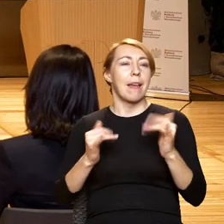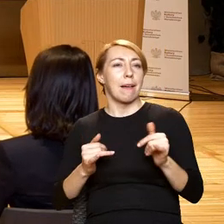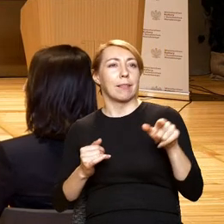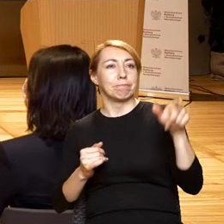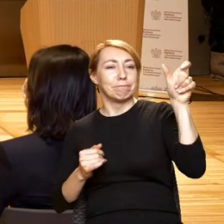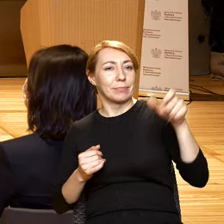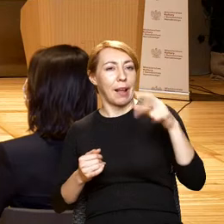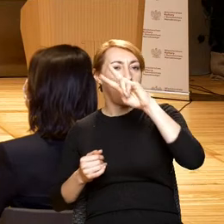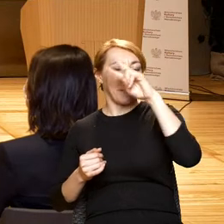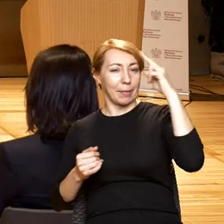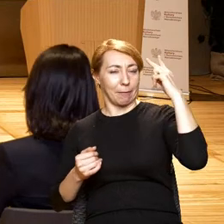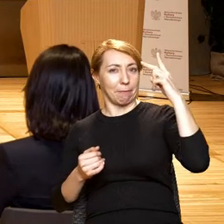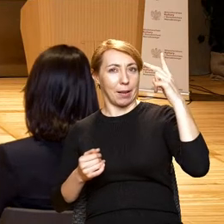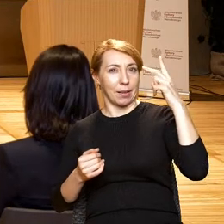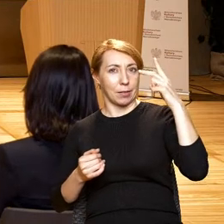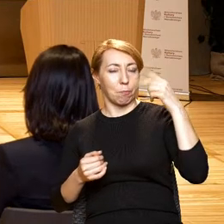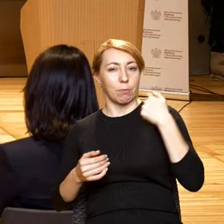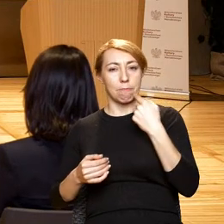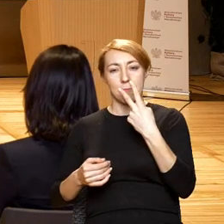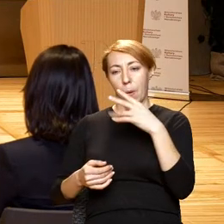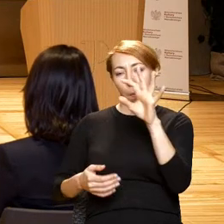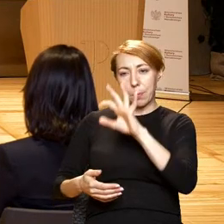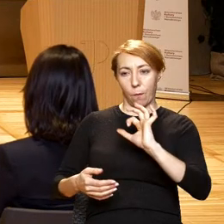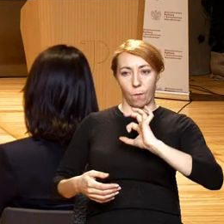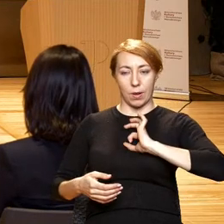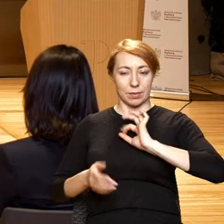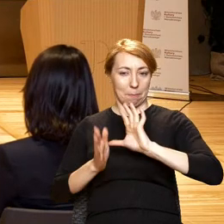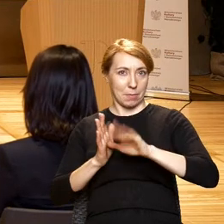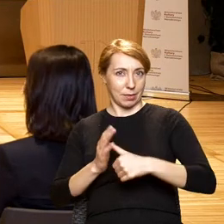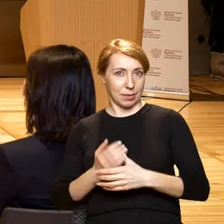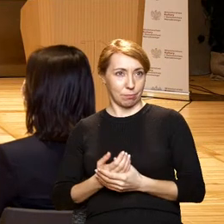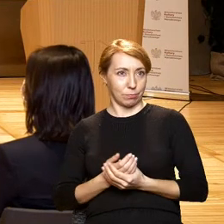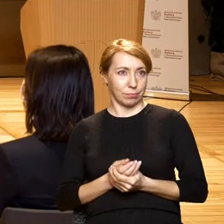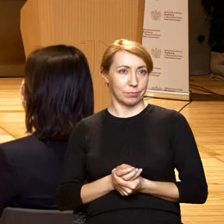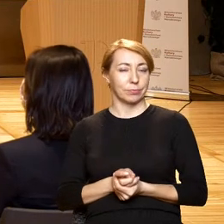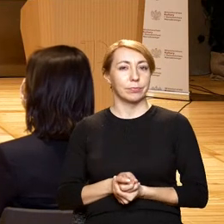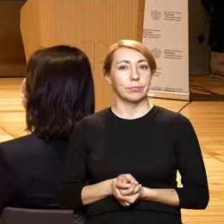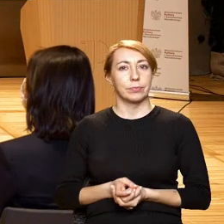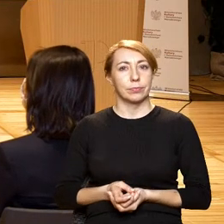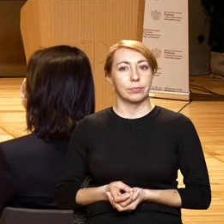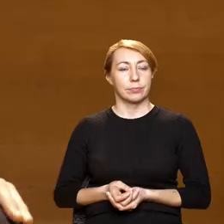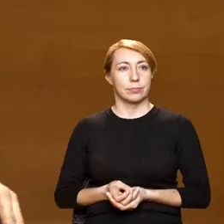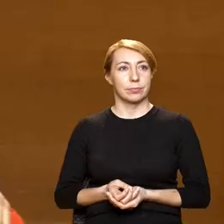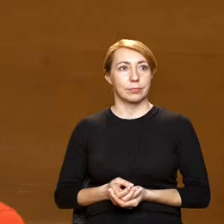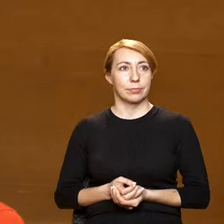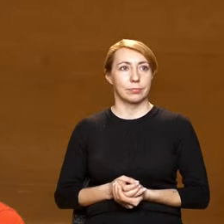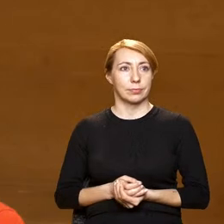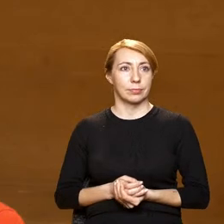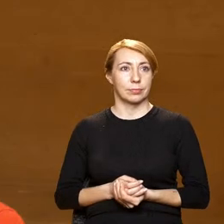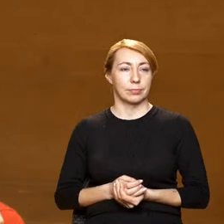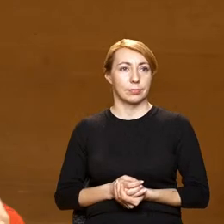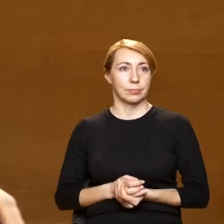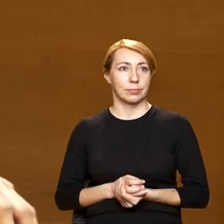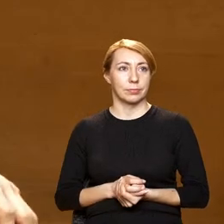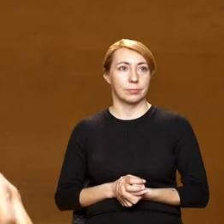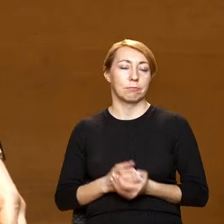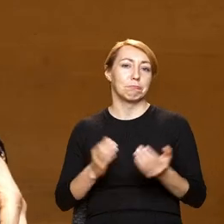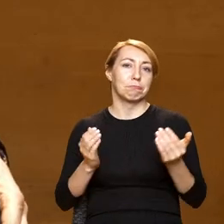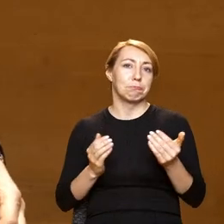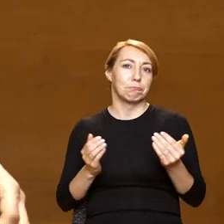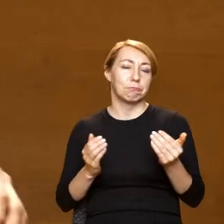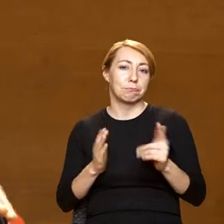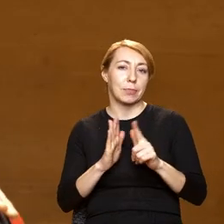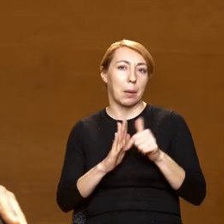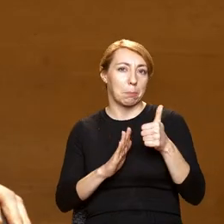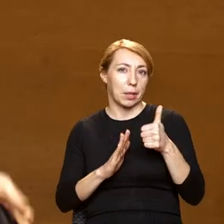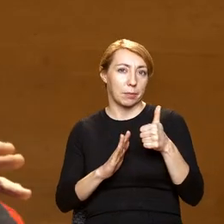może po prostu zobaczyć swoje miasto. Poprosimy o jakiś komentarz. No, może być, najpierw